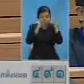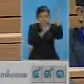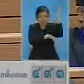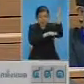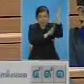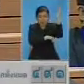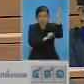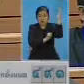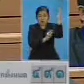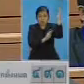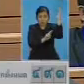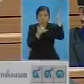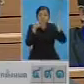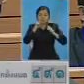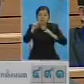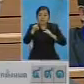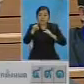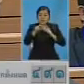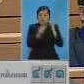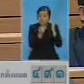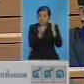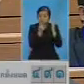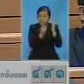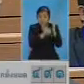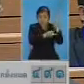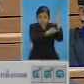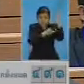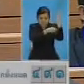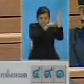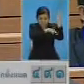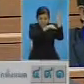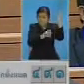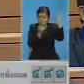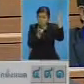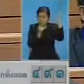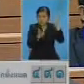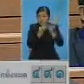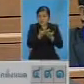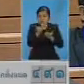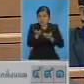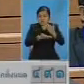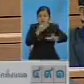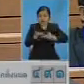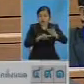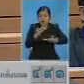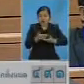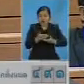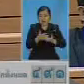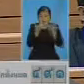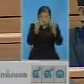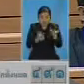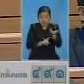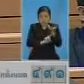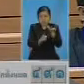วันนี้ราคายางดิบที่ซื้อกันในตลาดจริงๆที่ชาวบ้านได้จริงๆในตลาดอำเภอรุสอเนี่ยครับ68บ